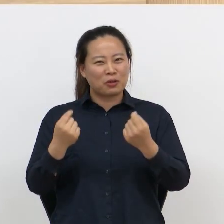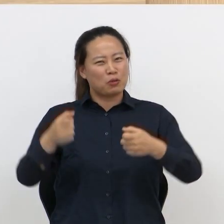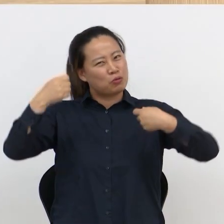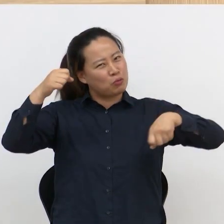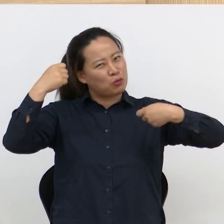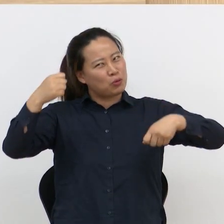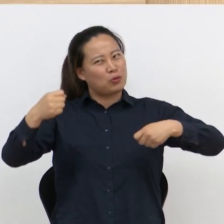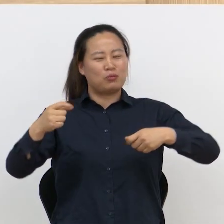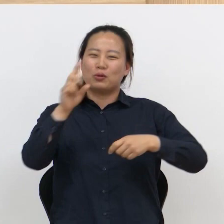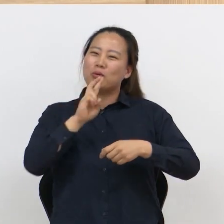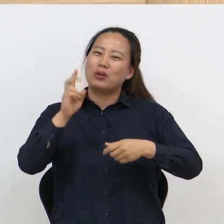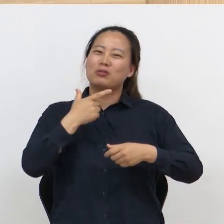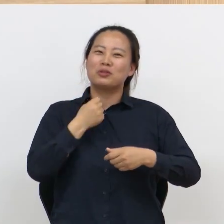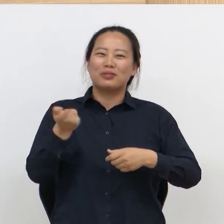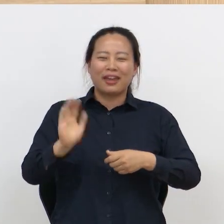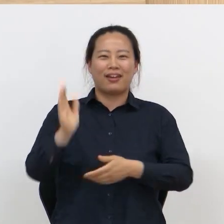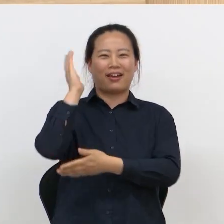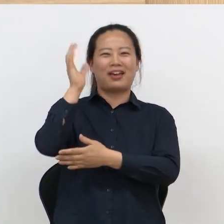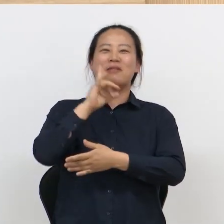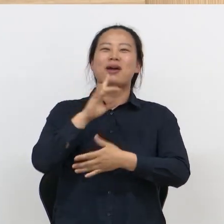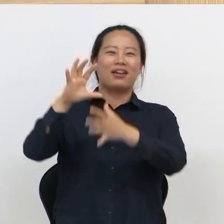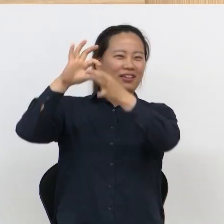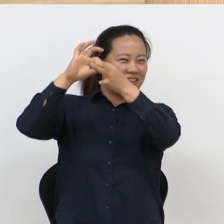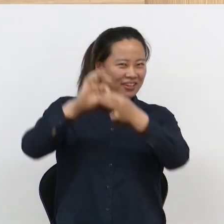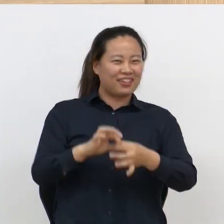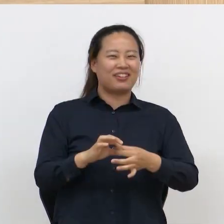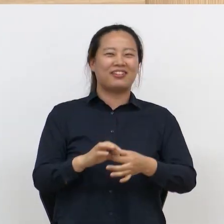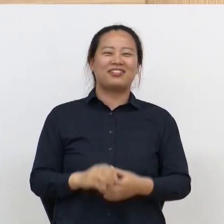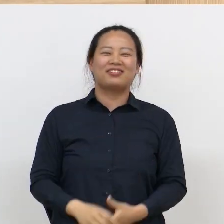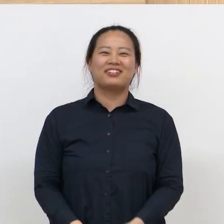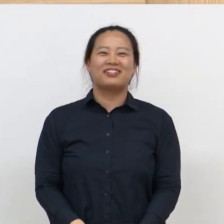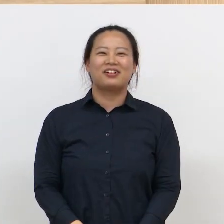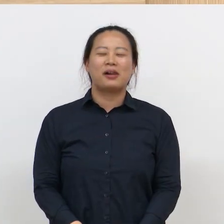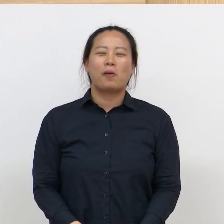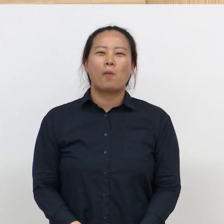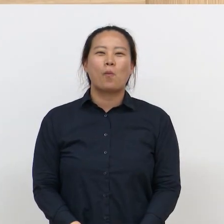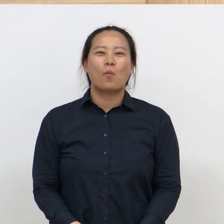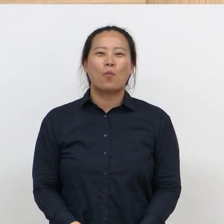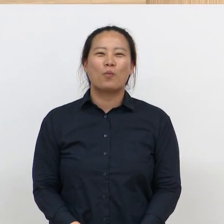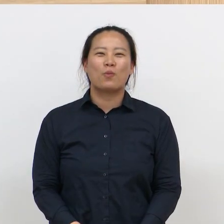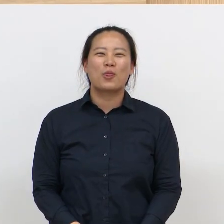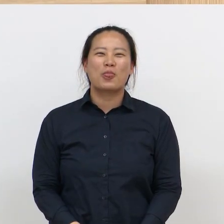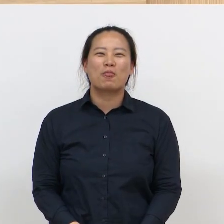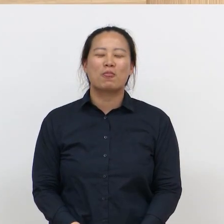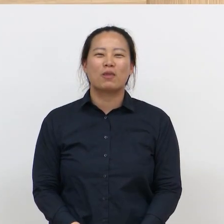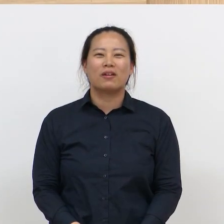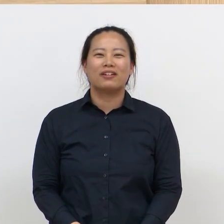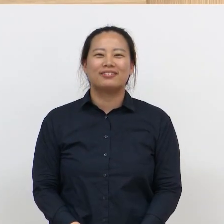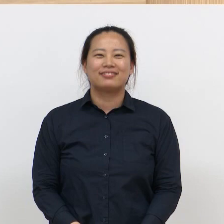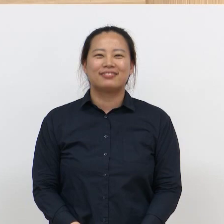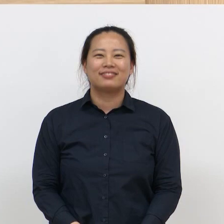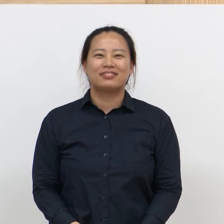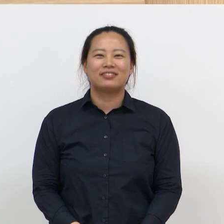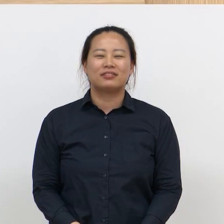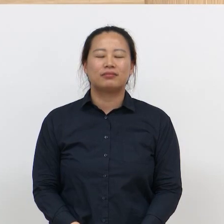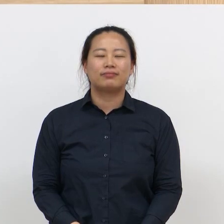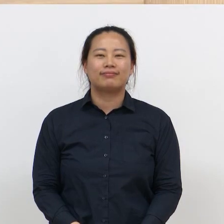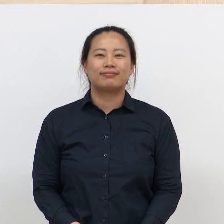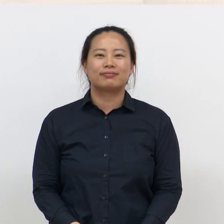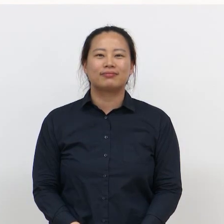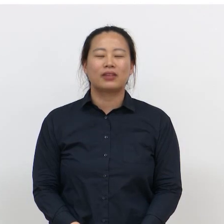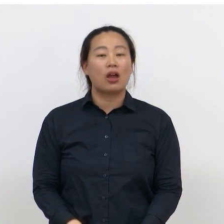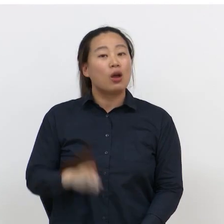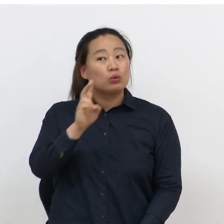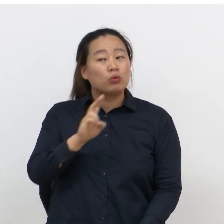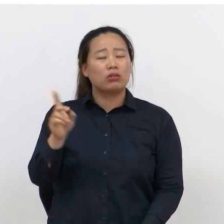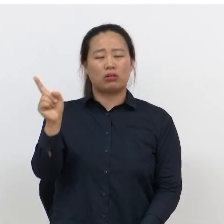같아가지고 강의만 이어가겠습니다. 예. 하하, 그래가지고 얘가 왜? 예. 저기